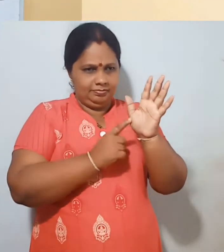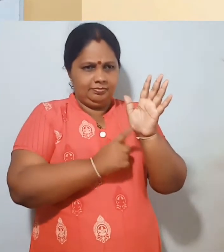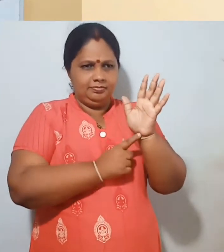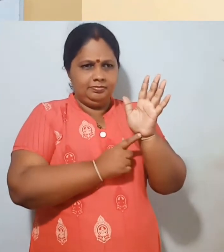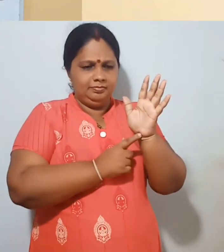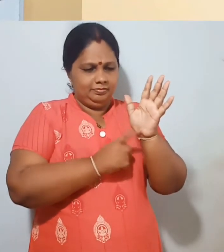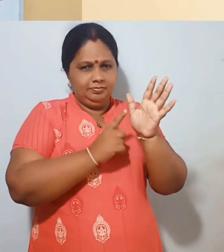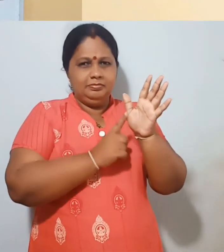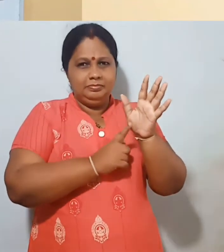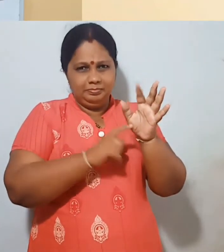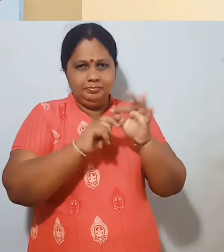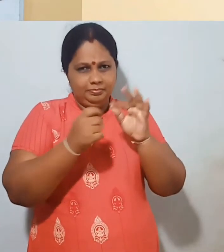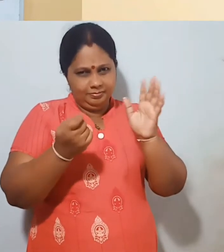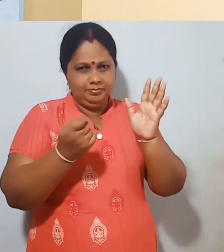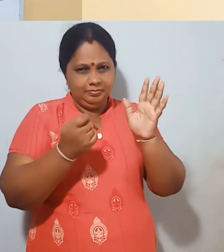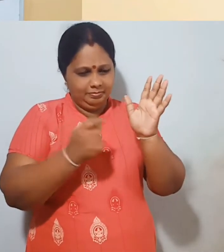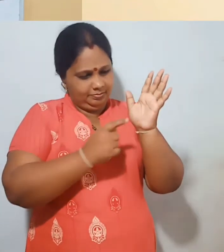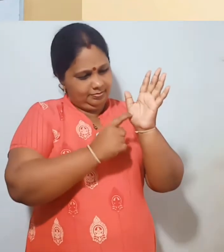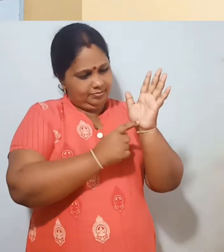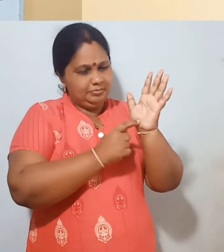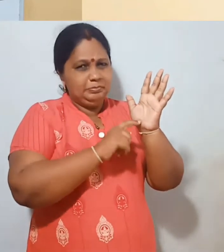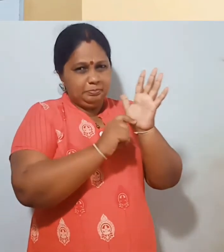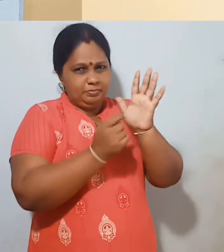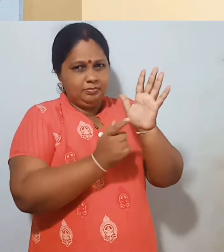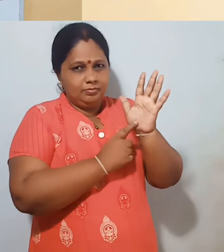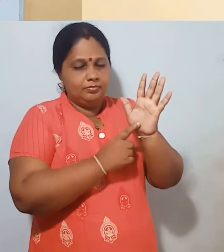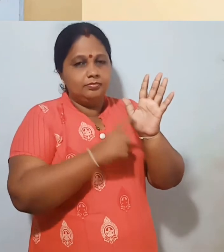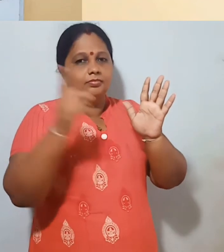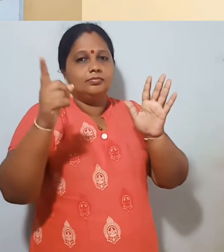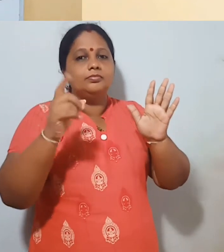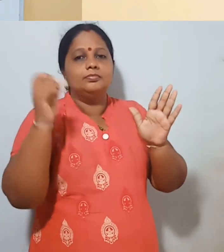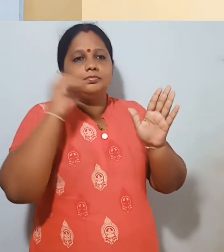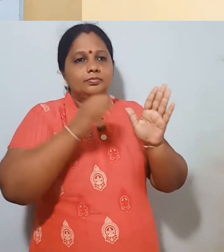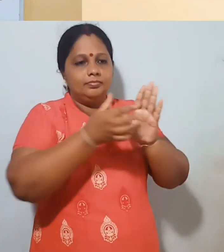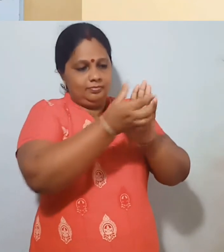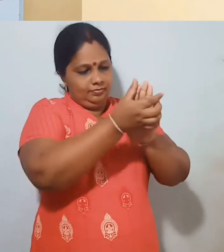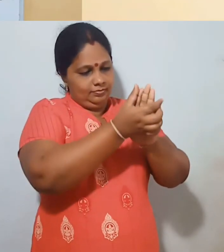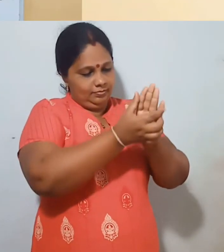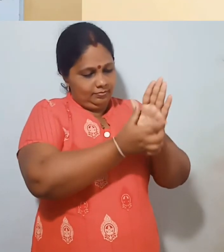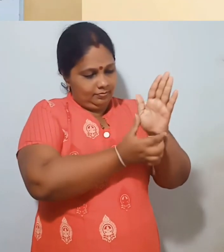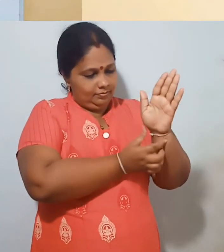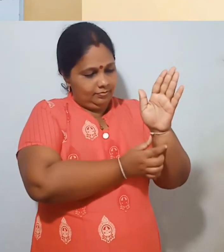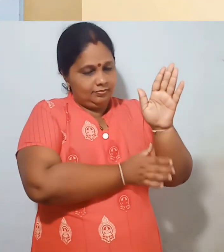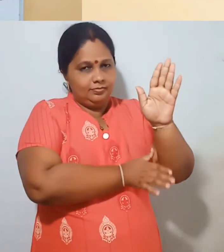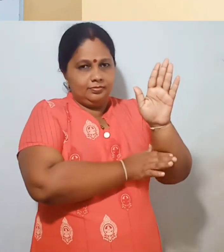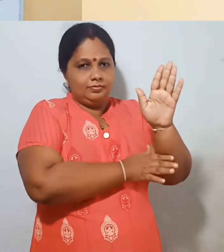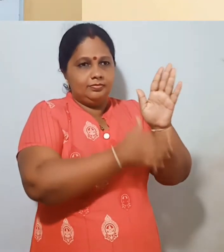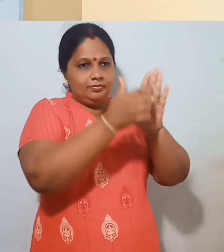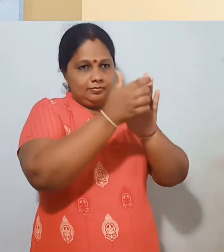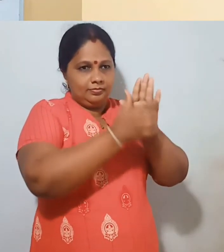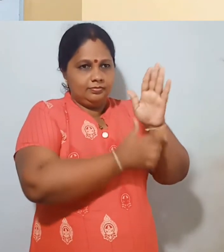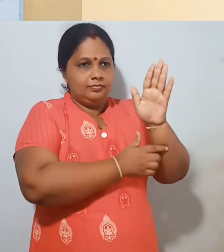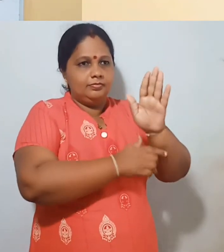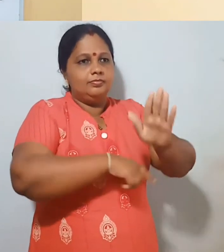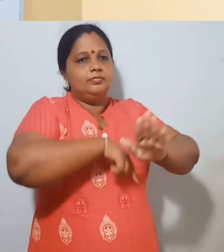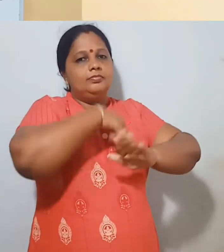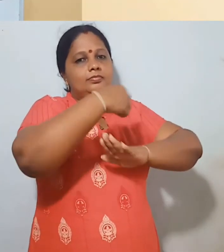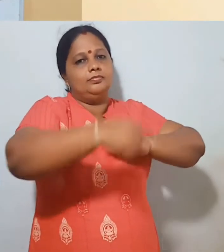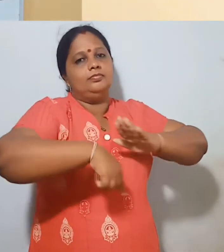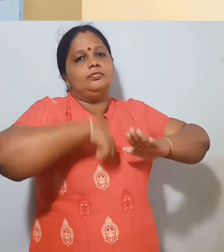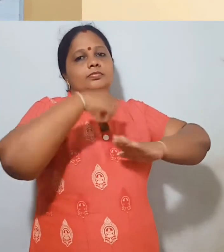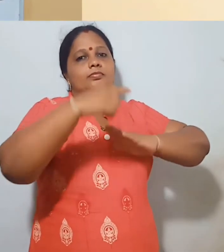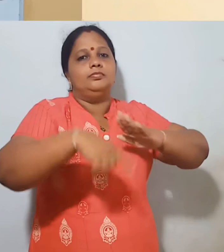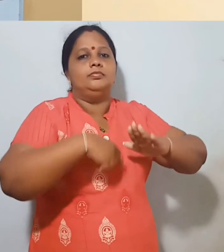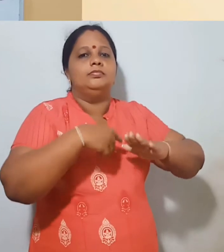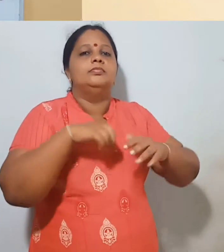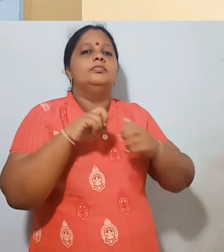வரைக்கும் ஒரு பல துண்டொண்டைய அல்ல மட்ட துண்டொண்டைய வச்சு கட்டுவீங்கன்னு சொன்னால் அதை தொடர்ந்து உடைவை தொடர்ந்து வரப்போற பாதிப்பு குறையும்.